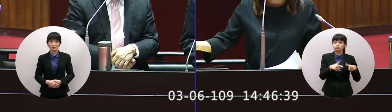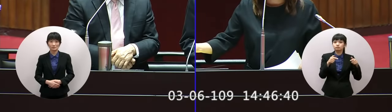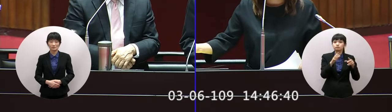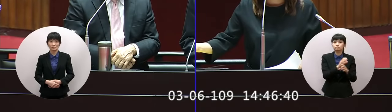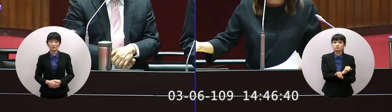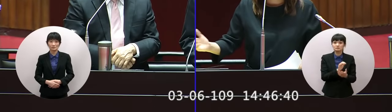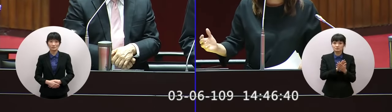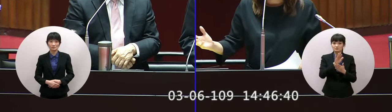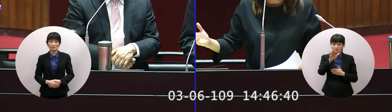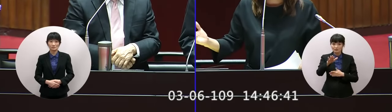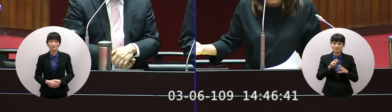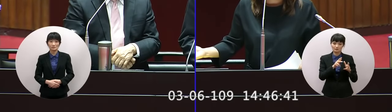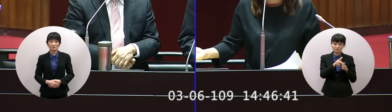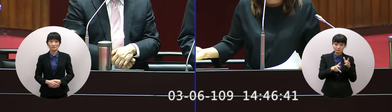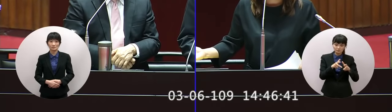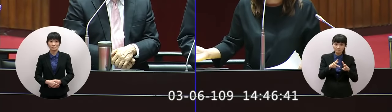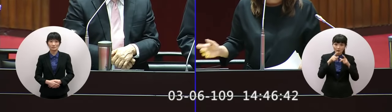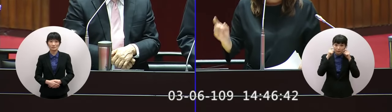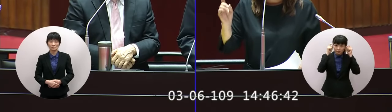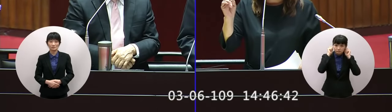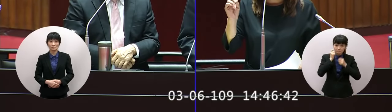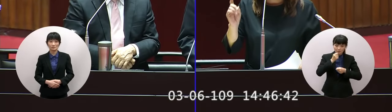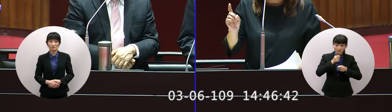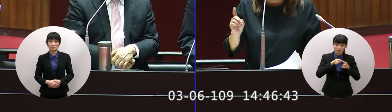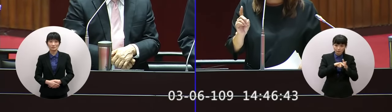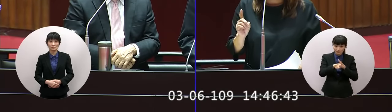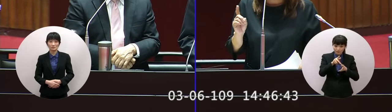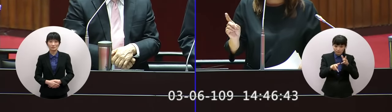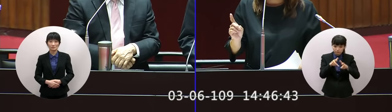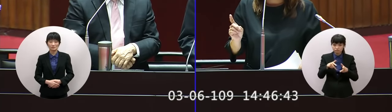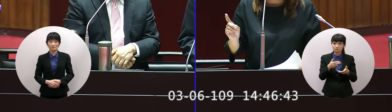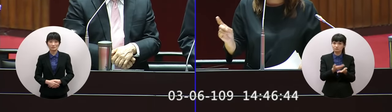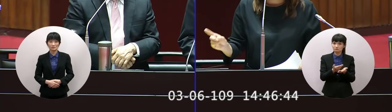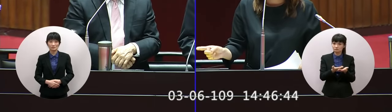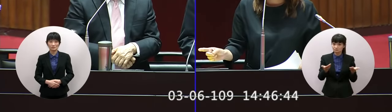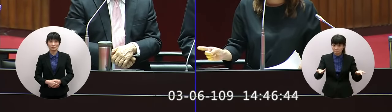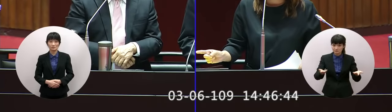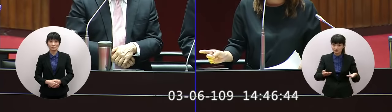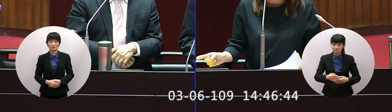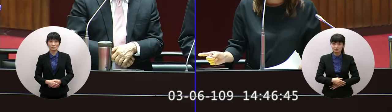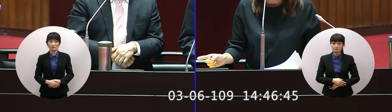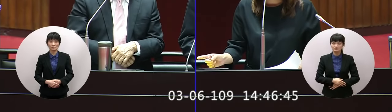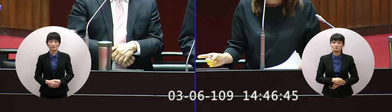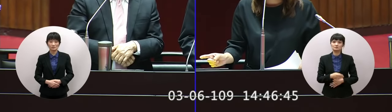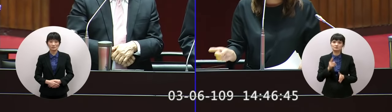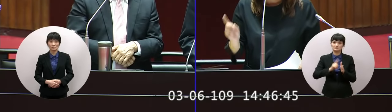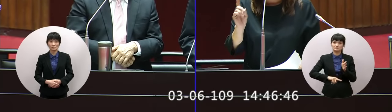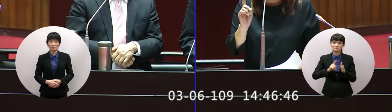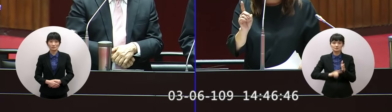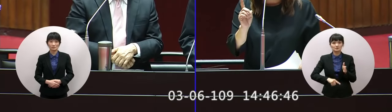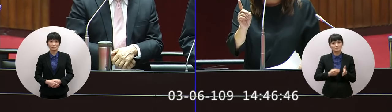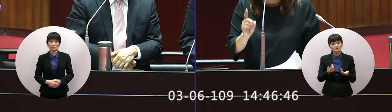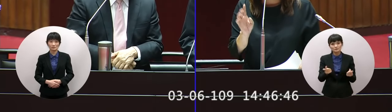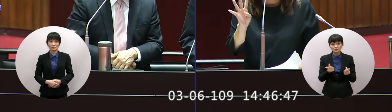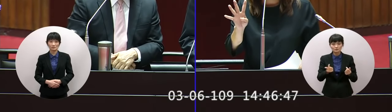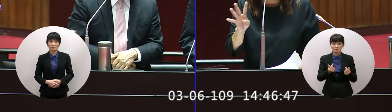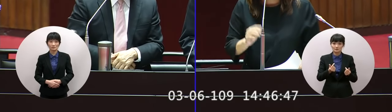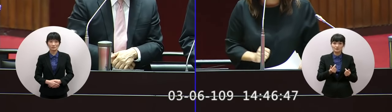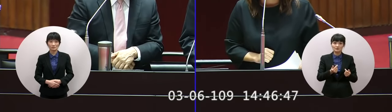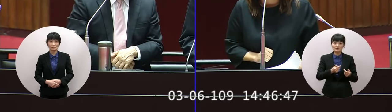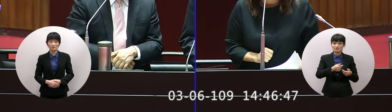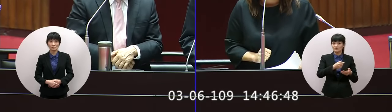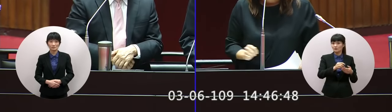现在生产线有了，可是以后它不需要那么多，因为你进口，我简单的讲刚刚那个数据，你进口一